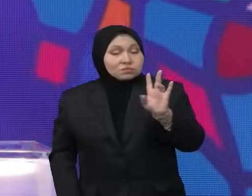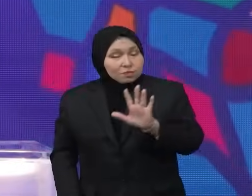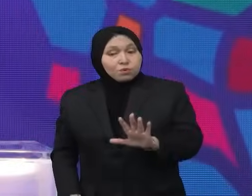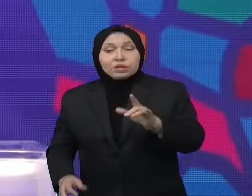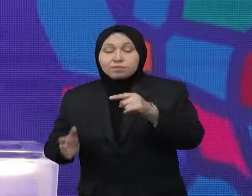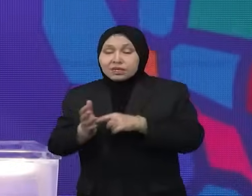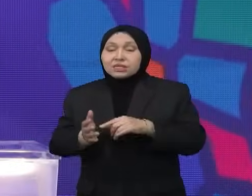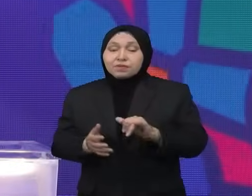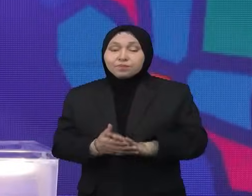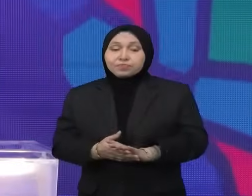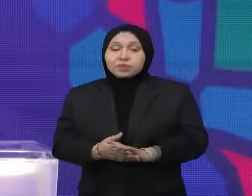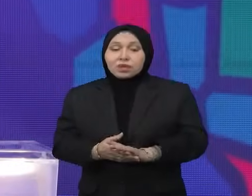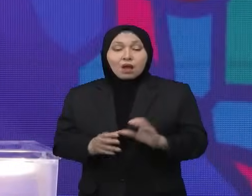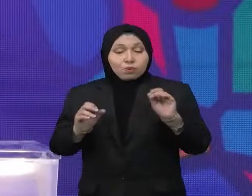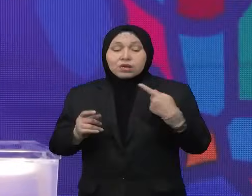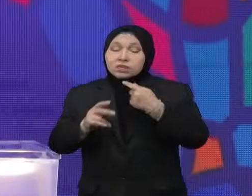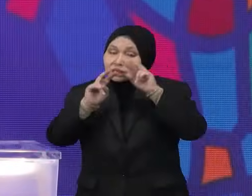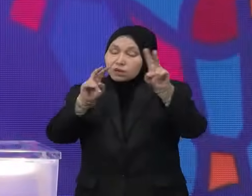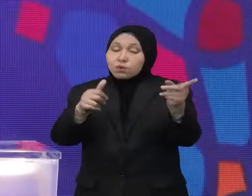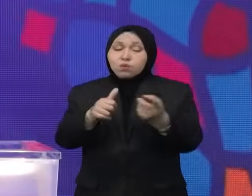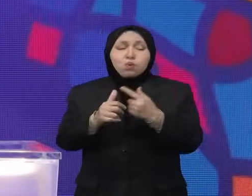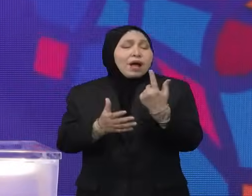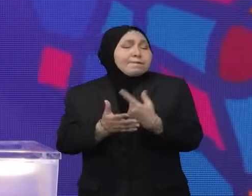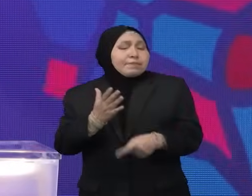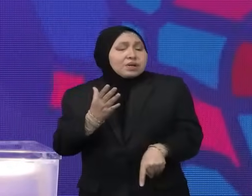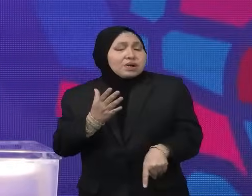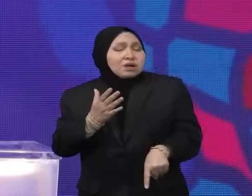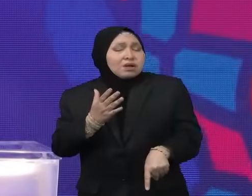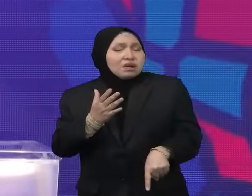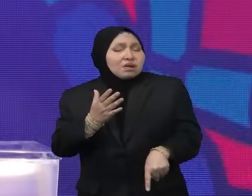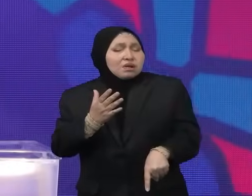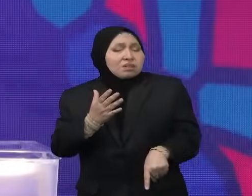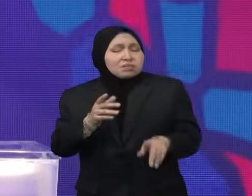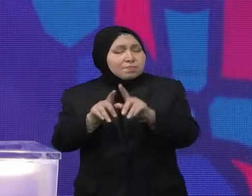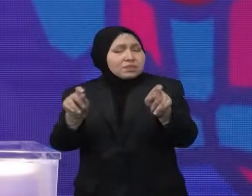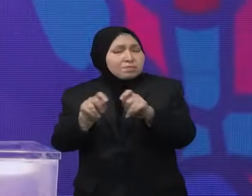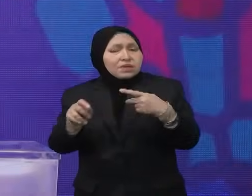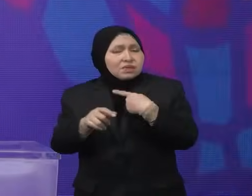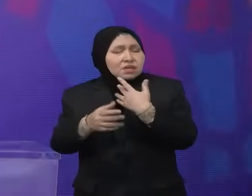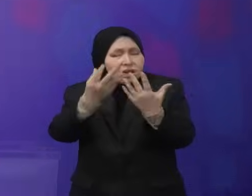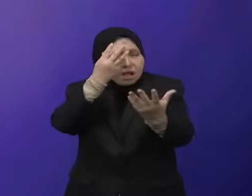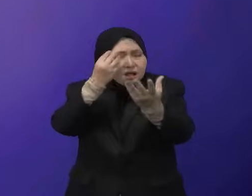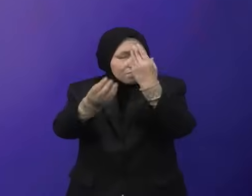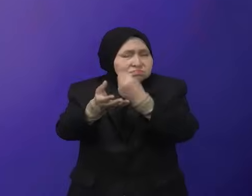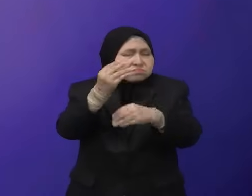ini. Baik, kita lihat dahulu apakah tempat-tempat yang kita nak ambil perhatian.